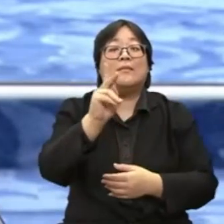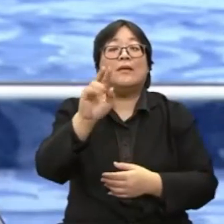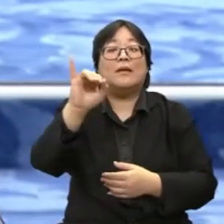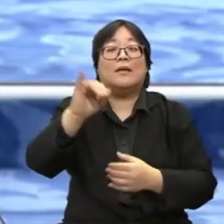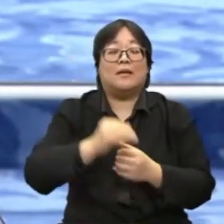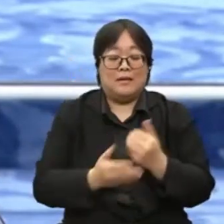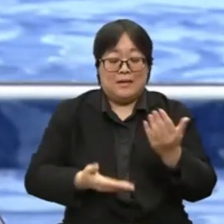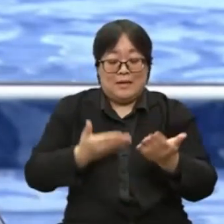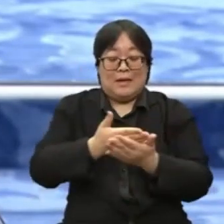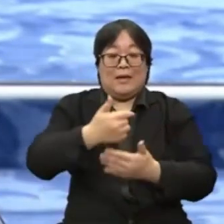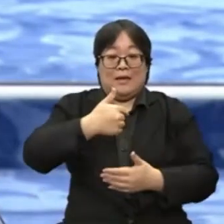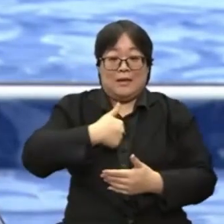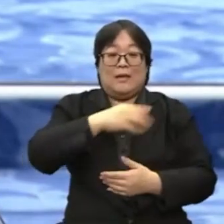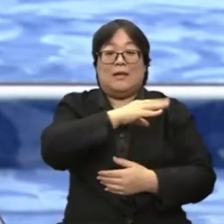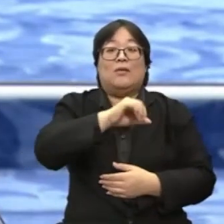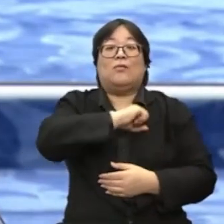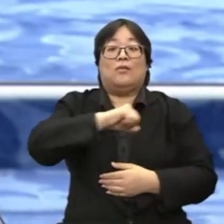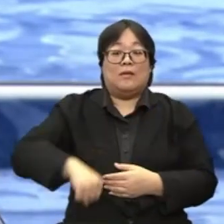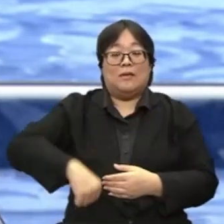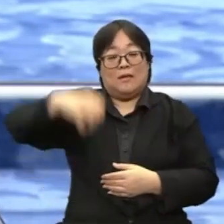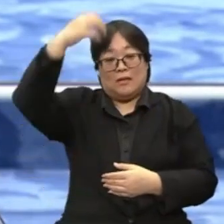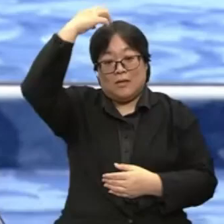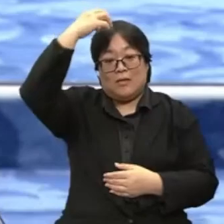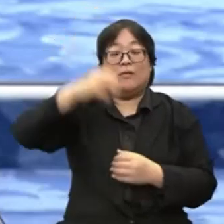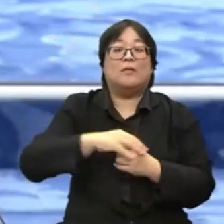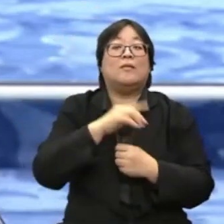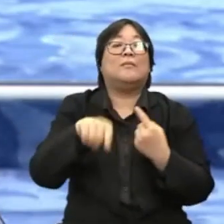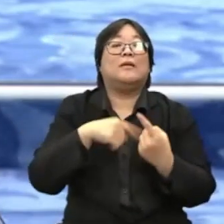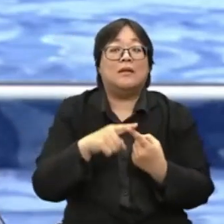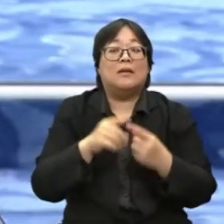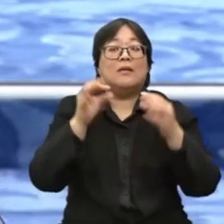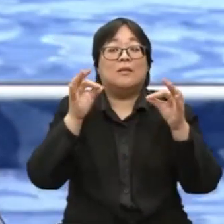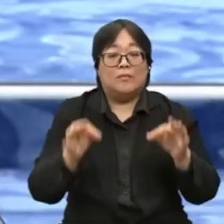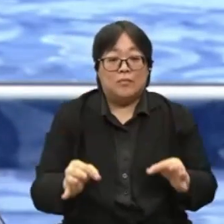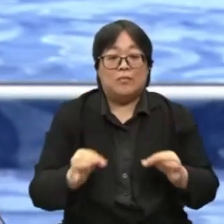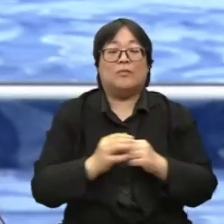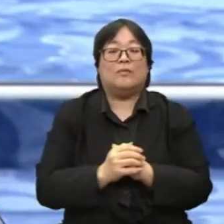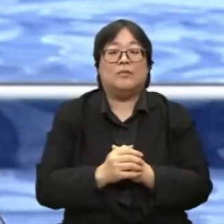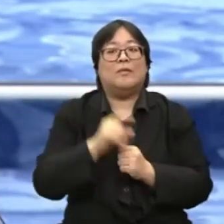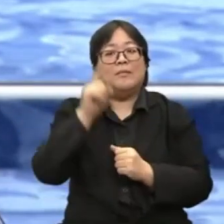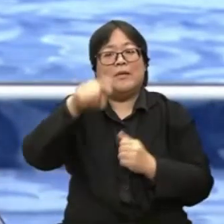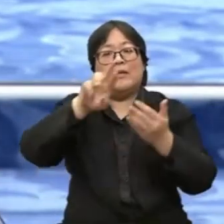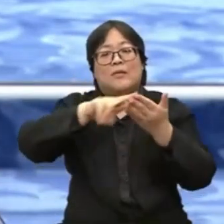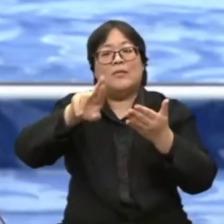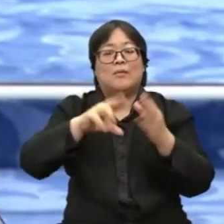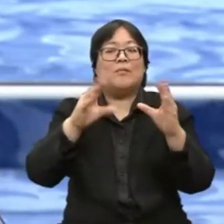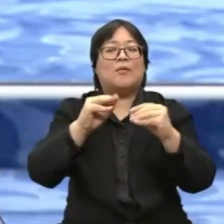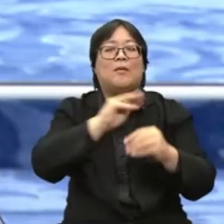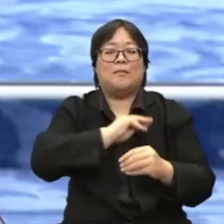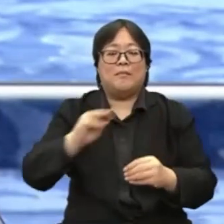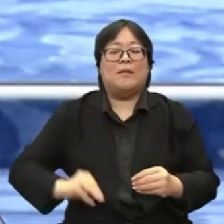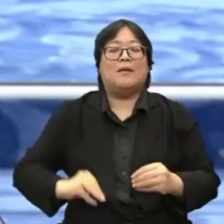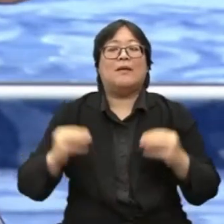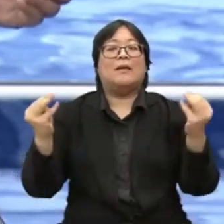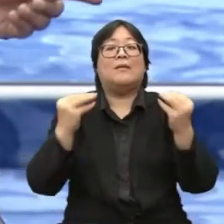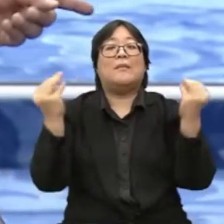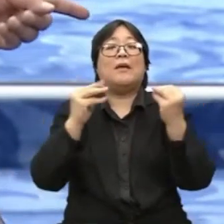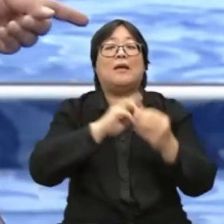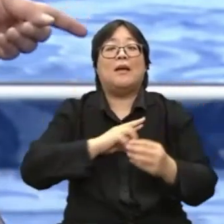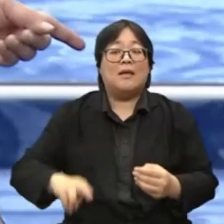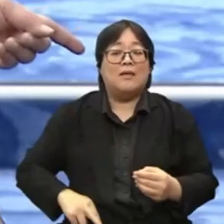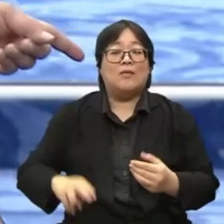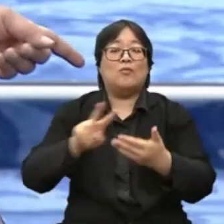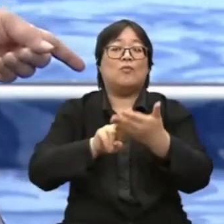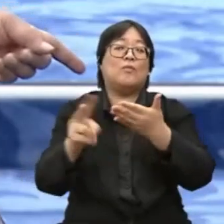cadangan saya dan Sultan Selangor bila di pututuskan kena rujuk Malih raja-raja Malih raja-raja bersidang